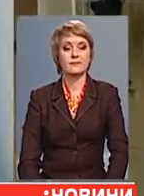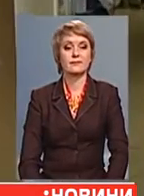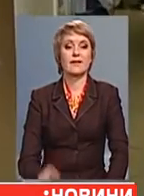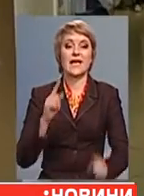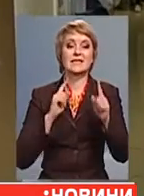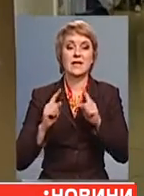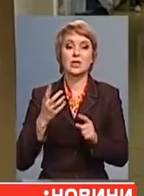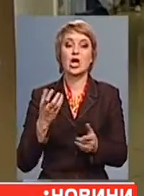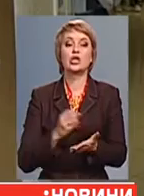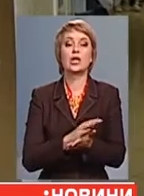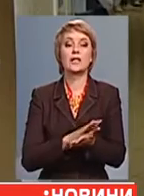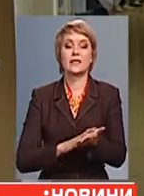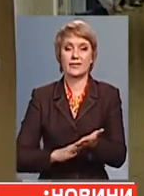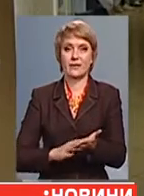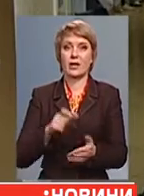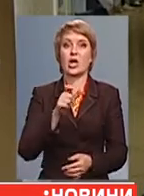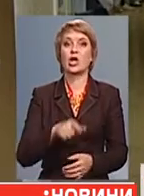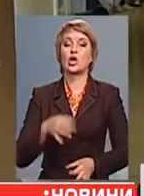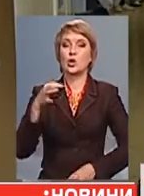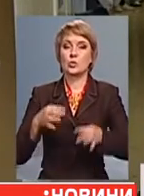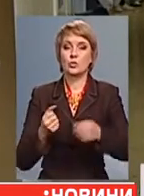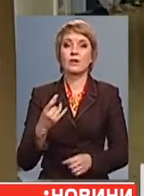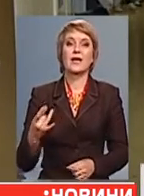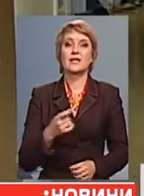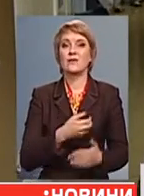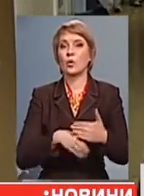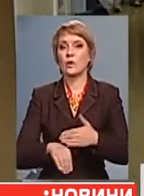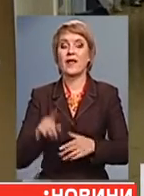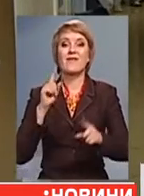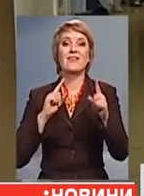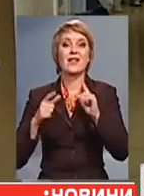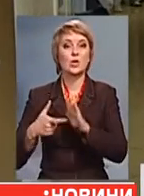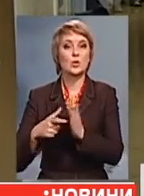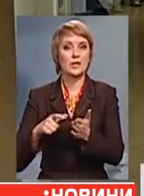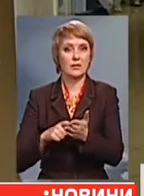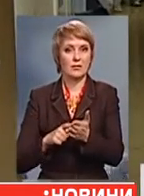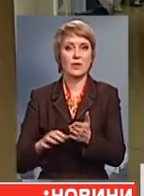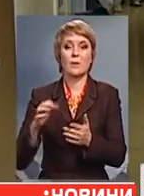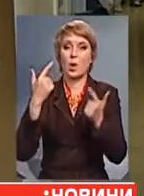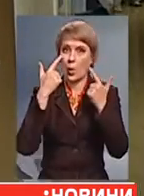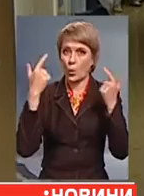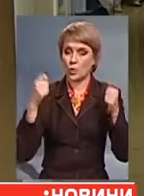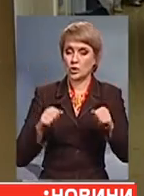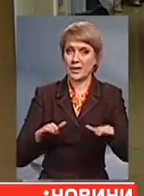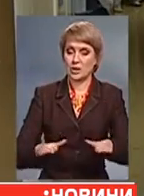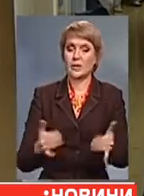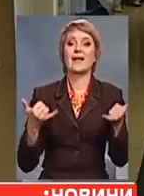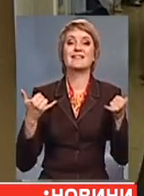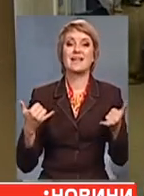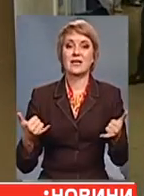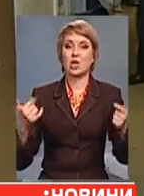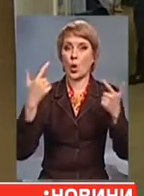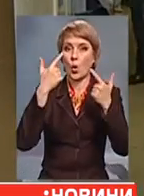Сашо, засідання ще триває. Судді кілька разів ходили в нарадчу кімнату щодо оголошення рішення. І наразі теж оголошено